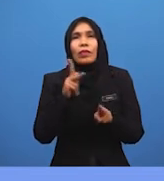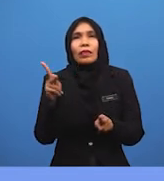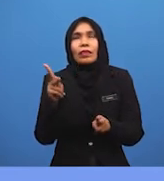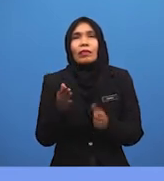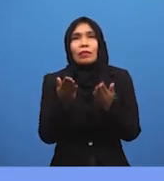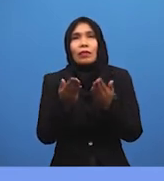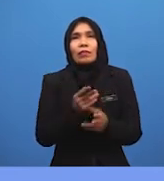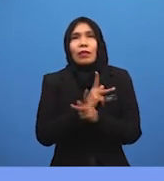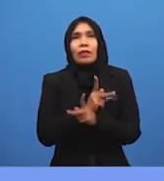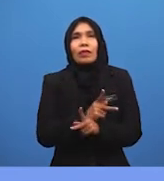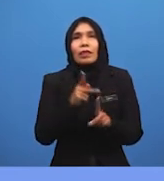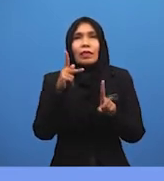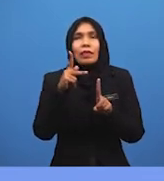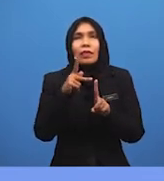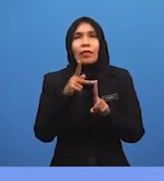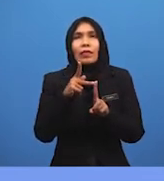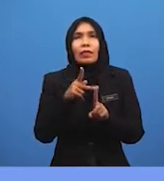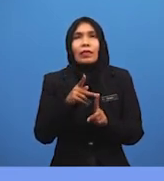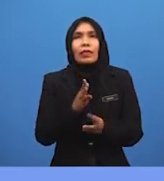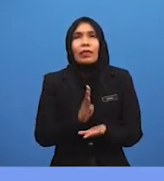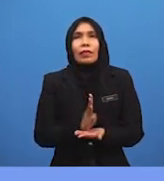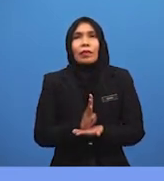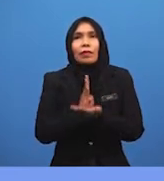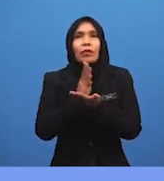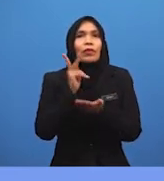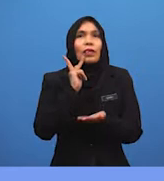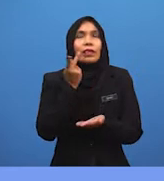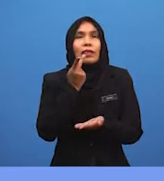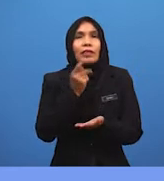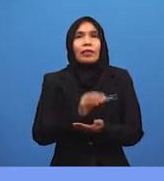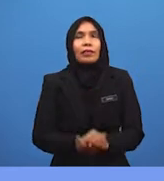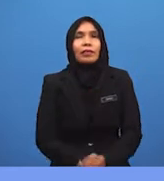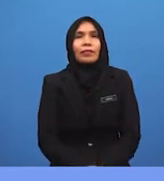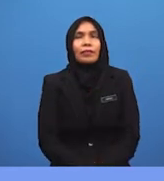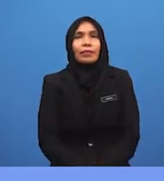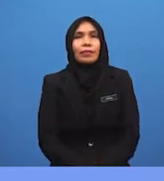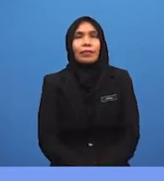Mengucapkan terima kasih kepada pembantu kantin selepas menerima makanan.